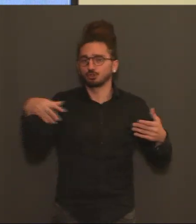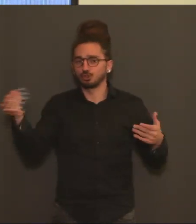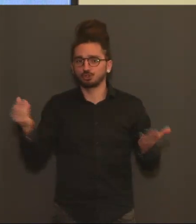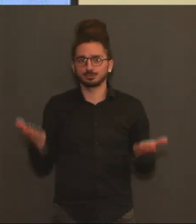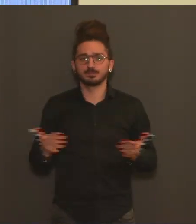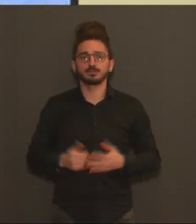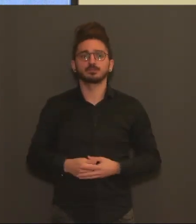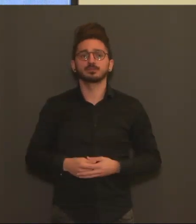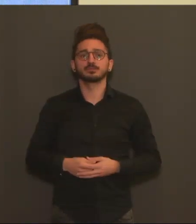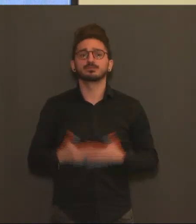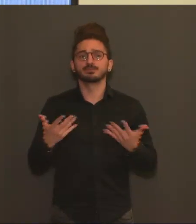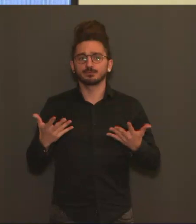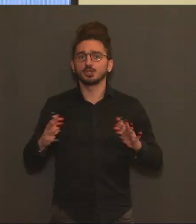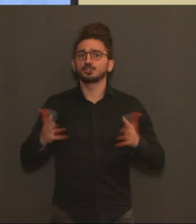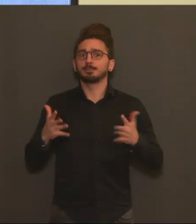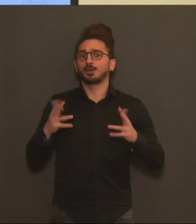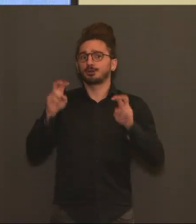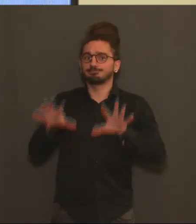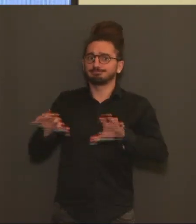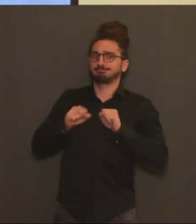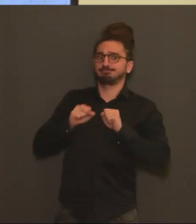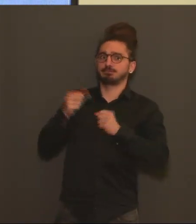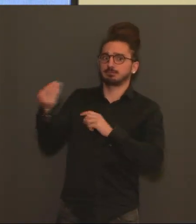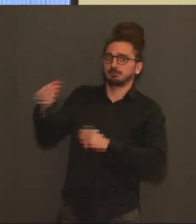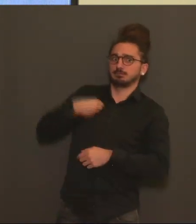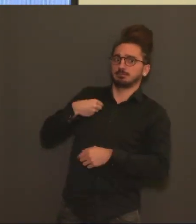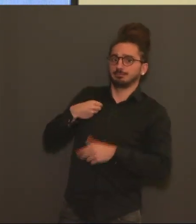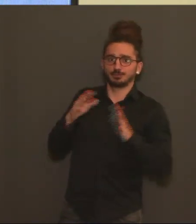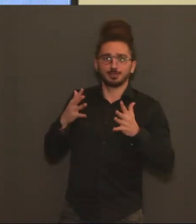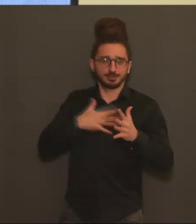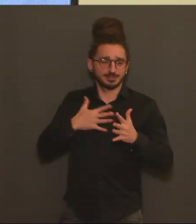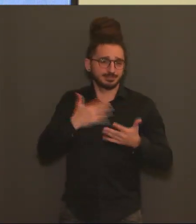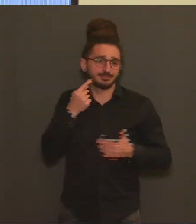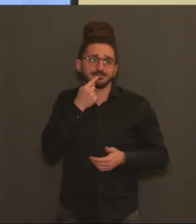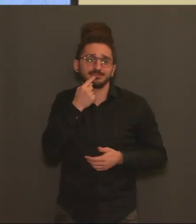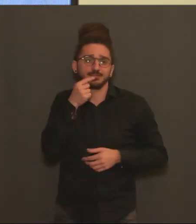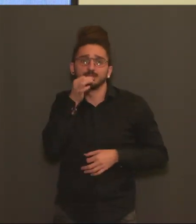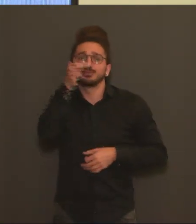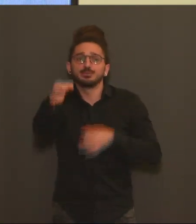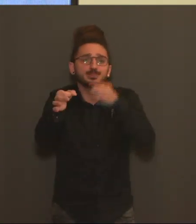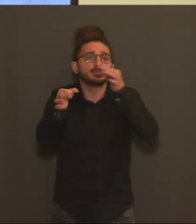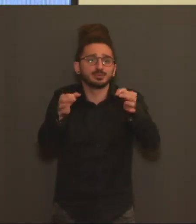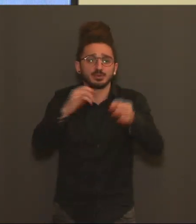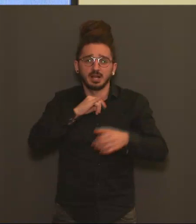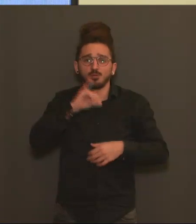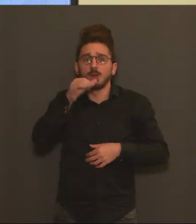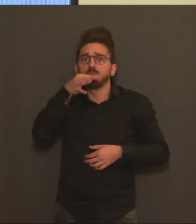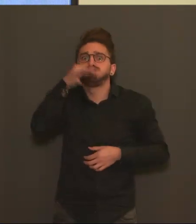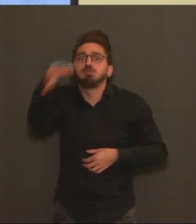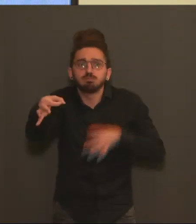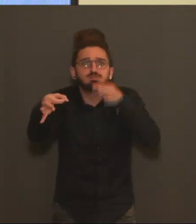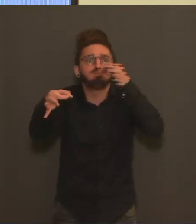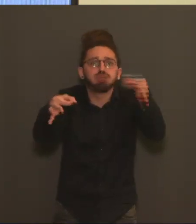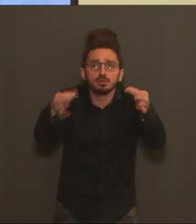transmission par les gouttelettes, que ce soit des grosses gouttelettes ou des petites gouttelettes. Les grosses gouttelettes elles sont suffisamment